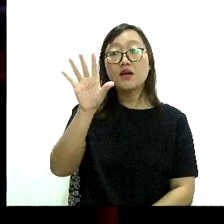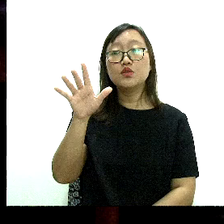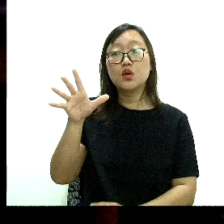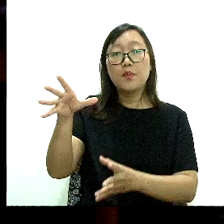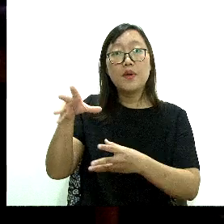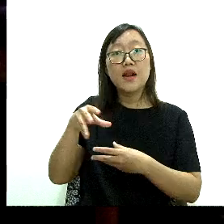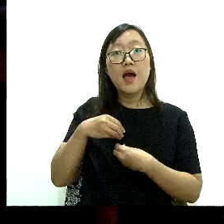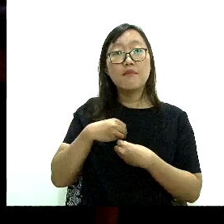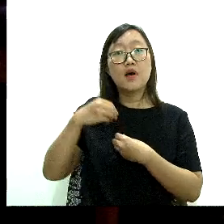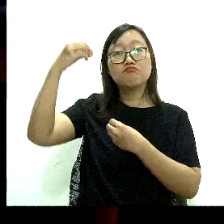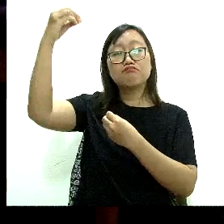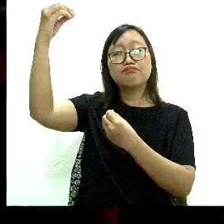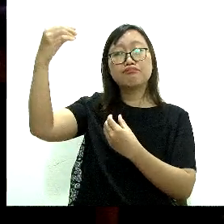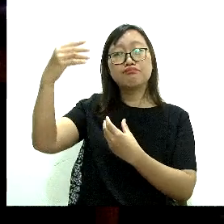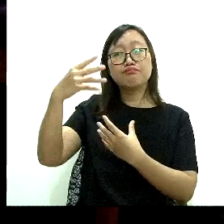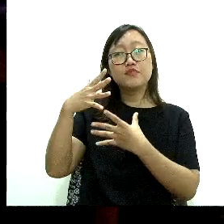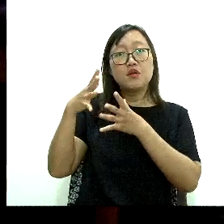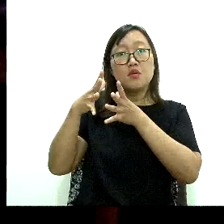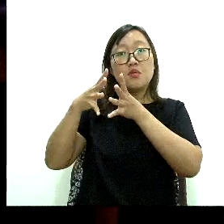mungkin lebih daripada kita?